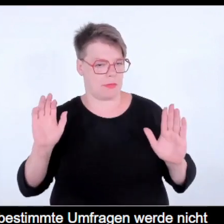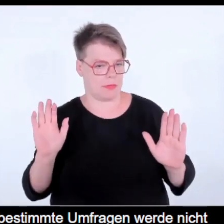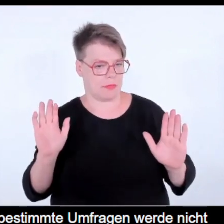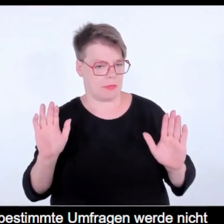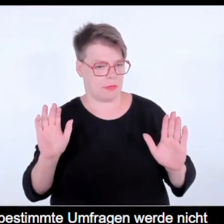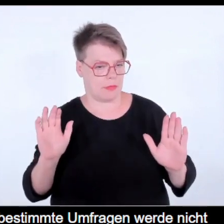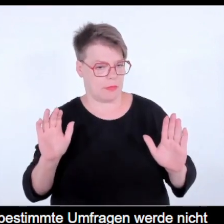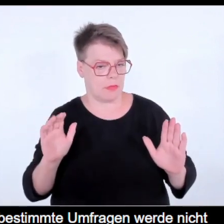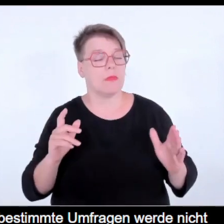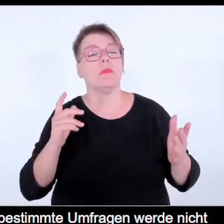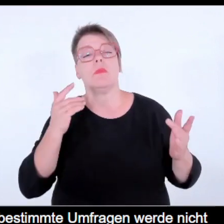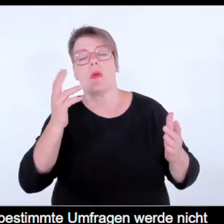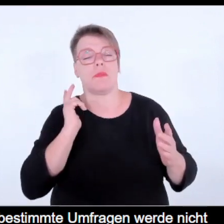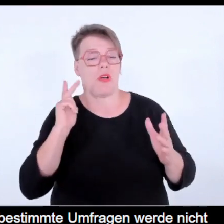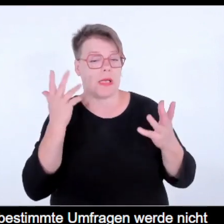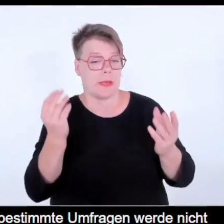ist ein Fehler.